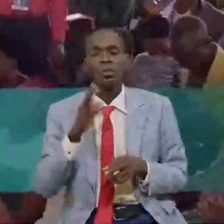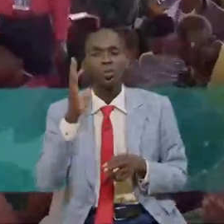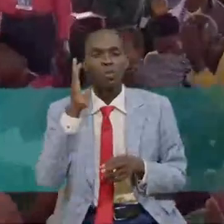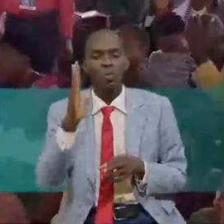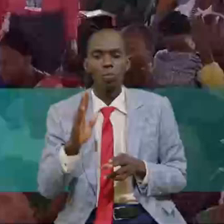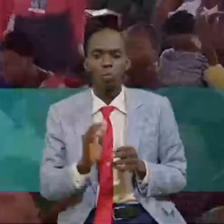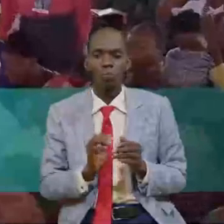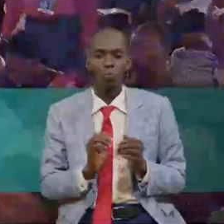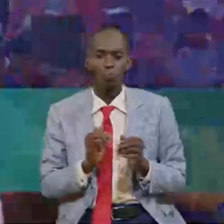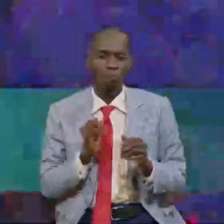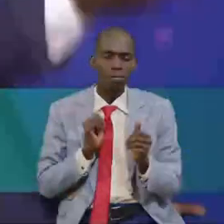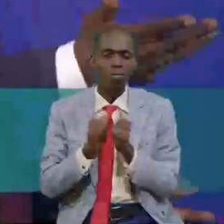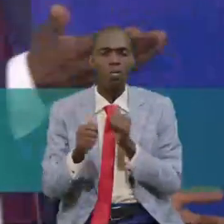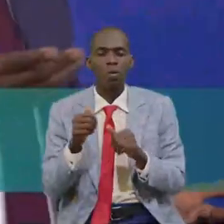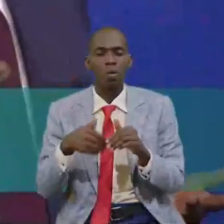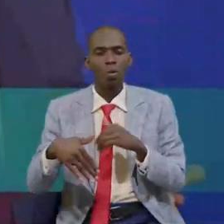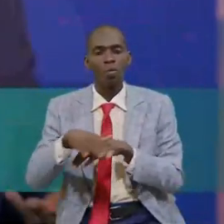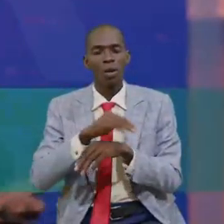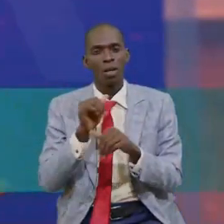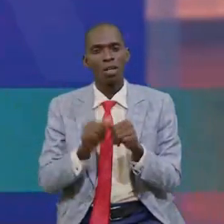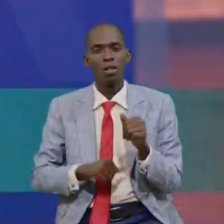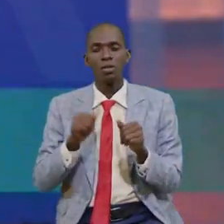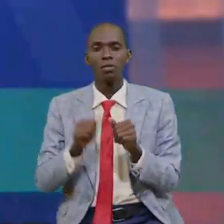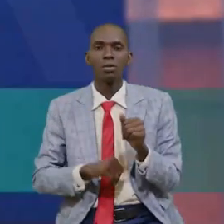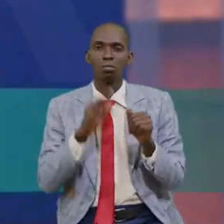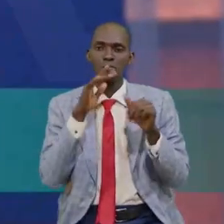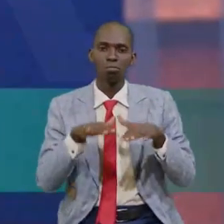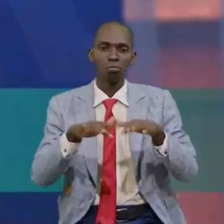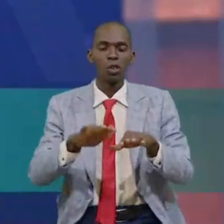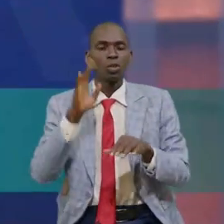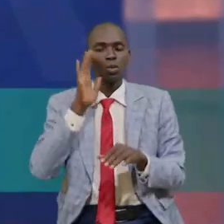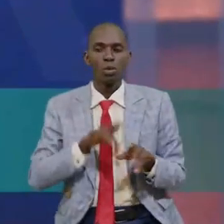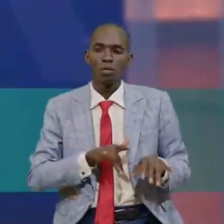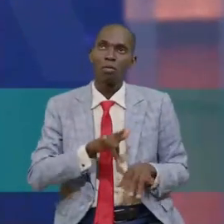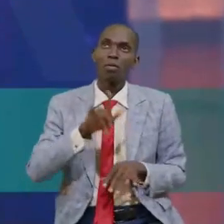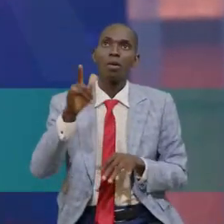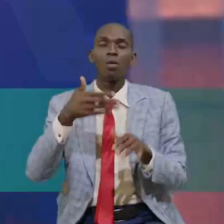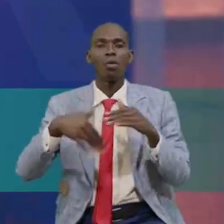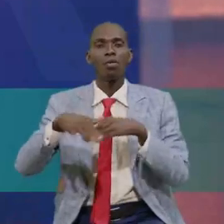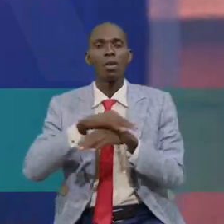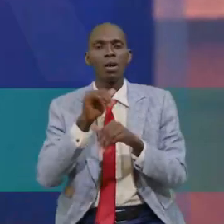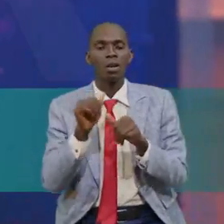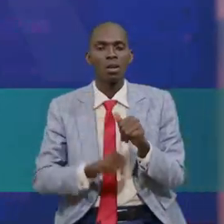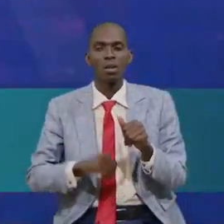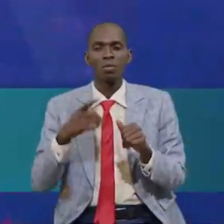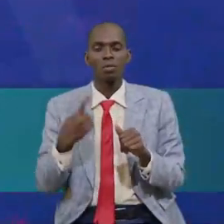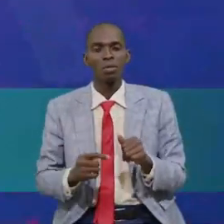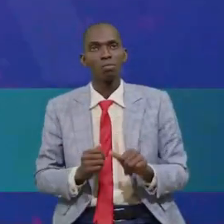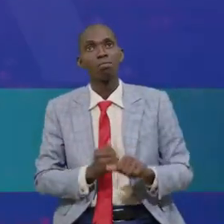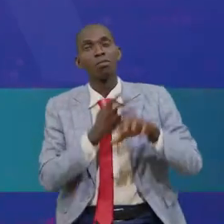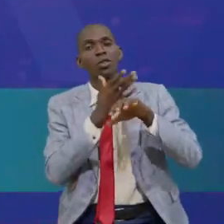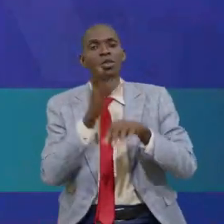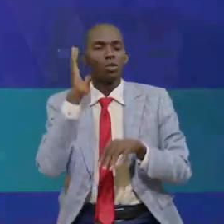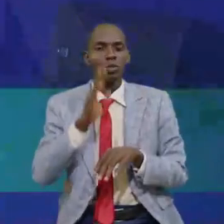Vous allez traverser toutes les mers, vous allez survoler toutes les montagnes. Vous allez